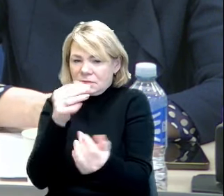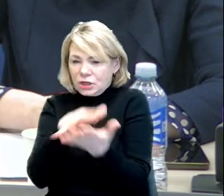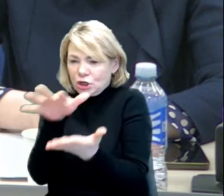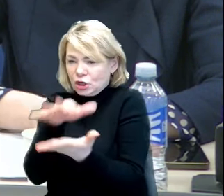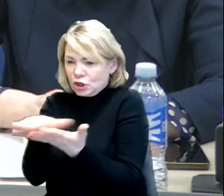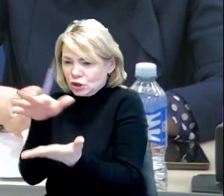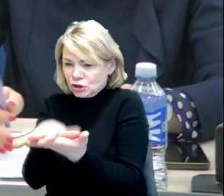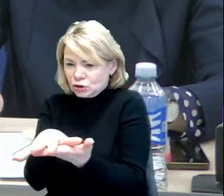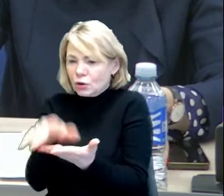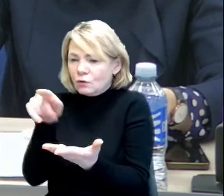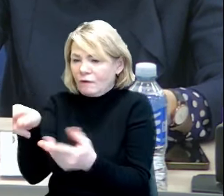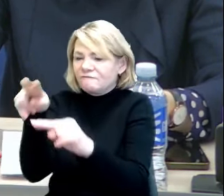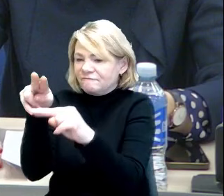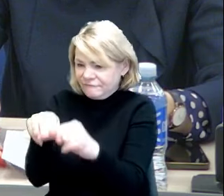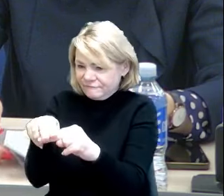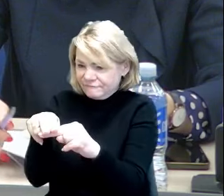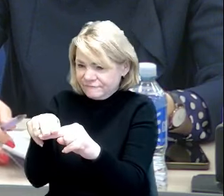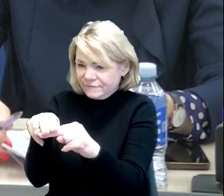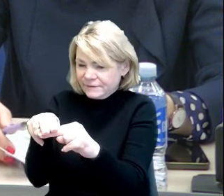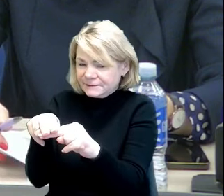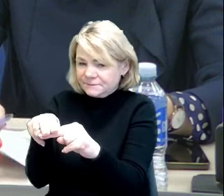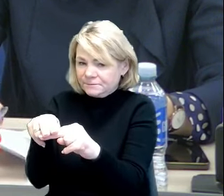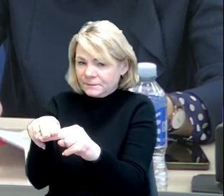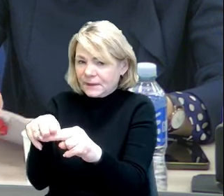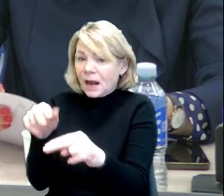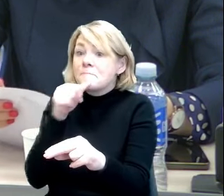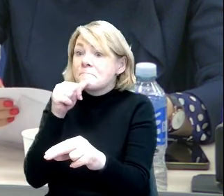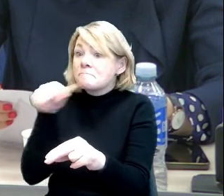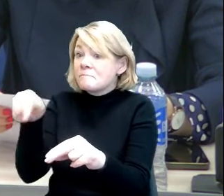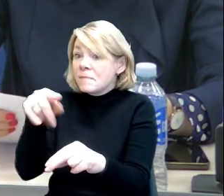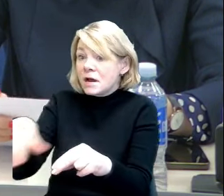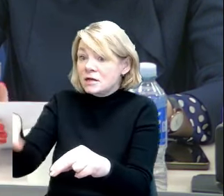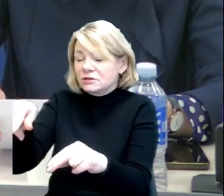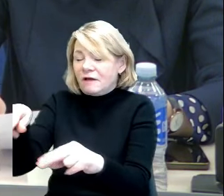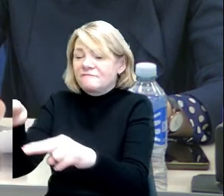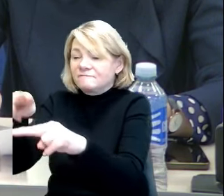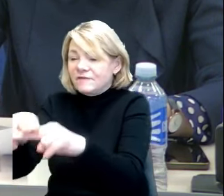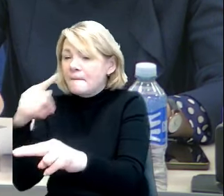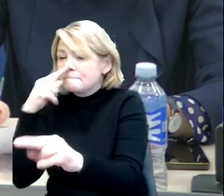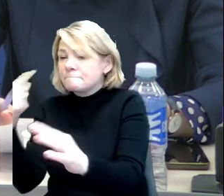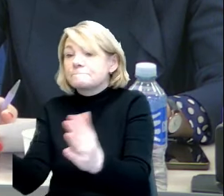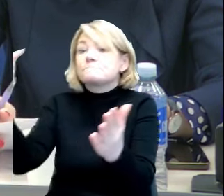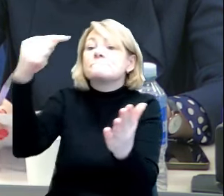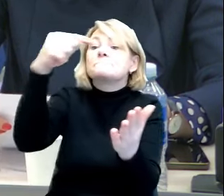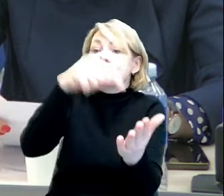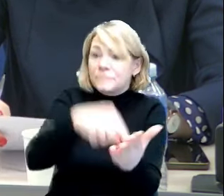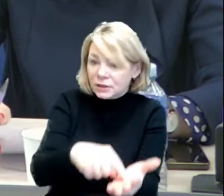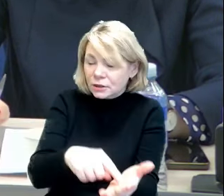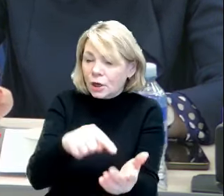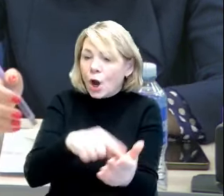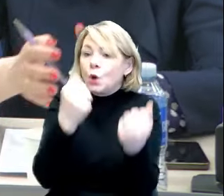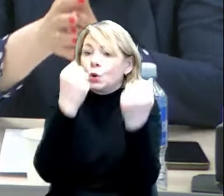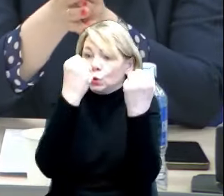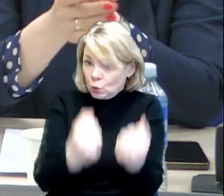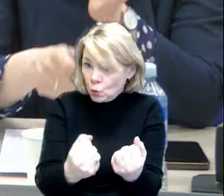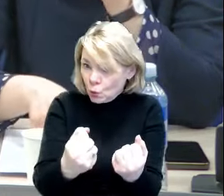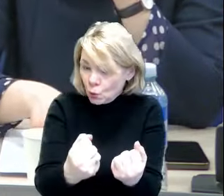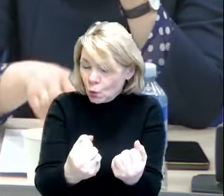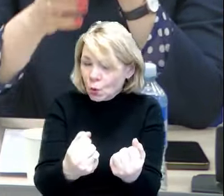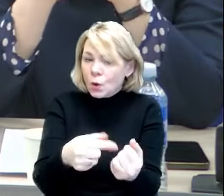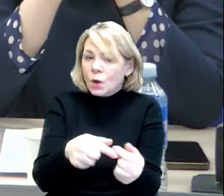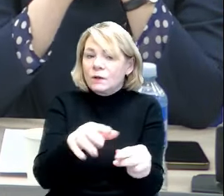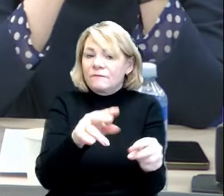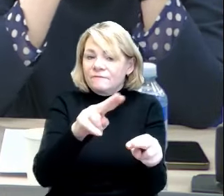tam objektui jeigu tas objektas patenka į didesnio sudėtinio objekto dalį tuomet prie